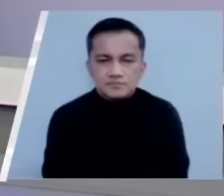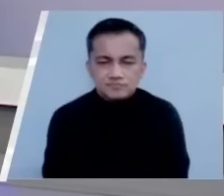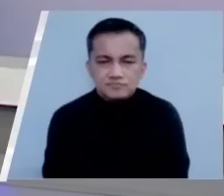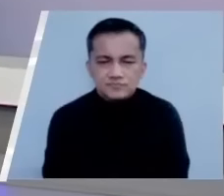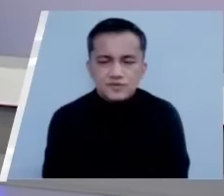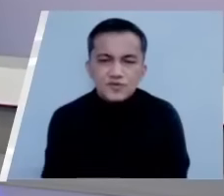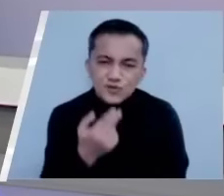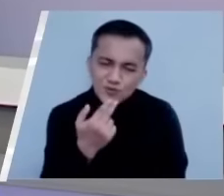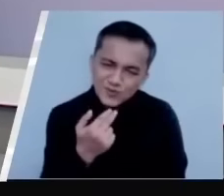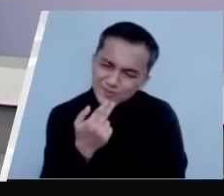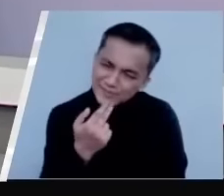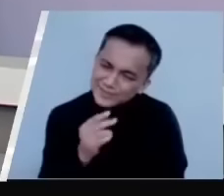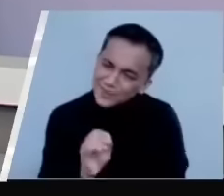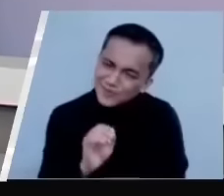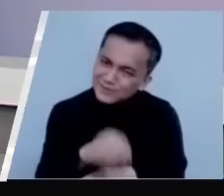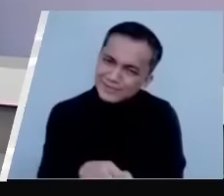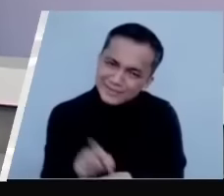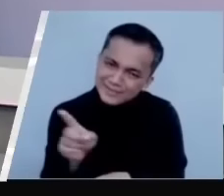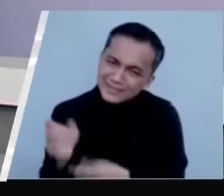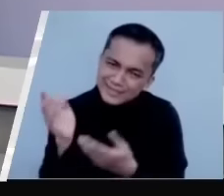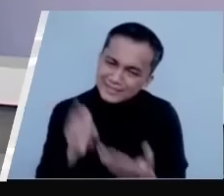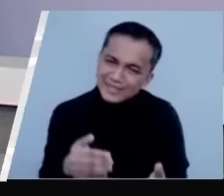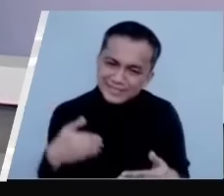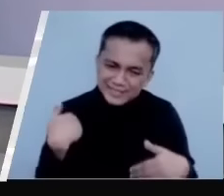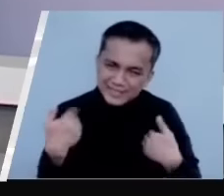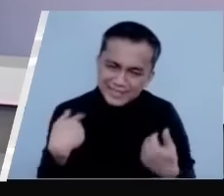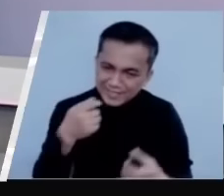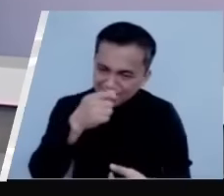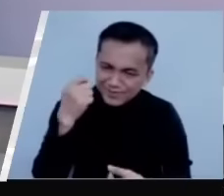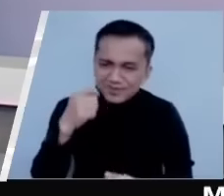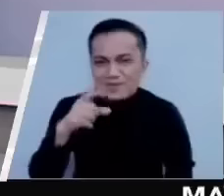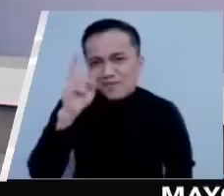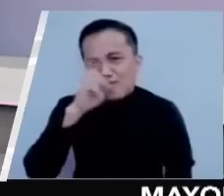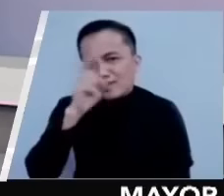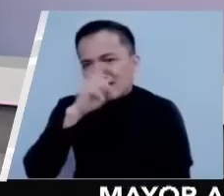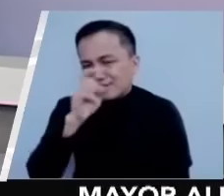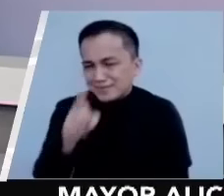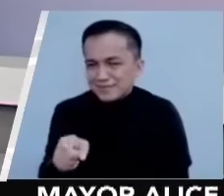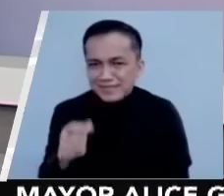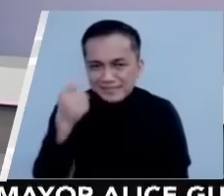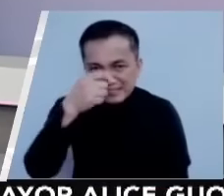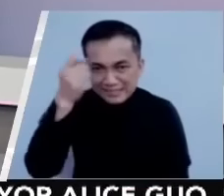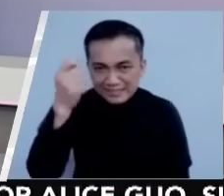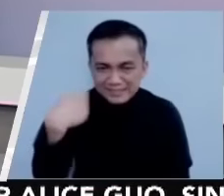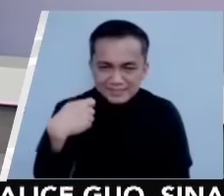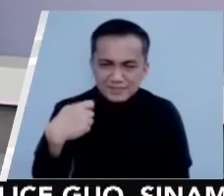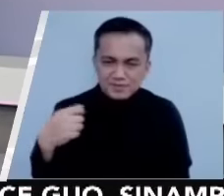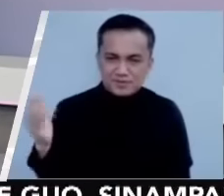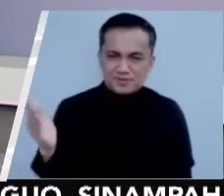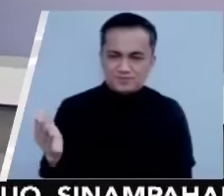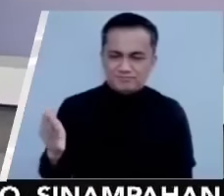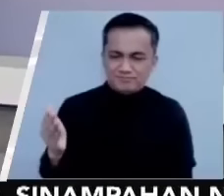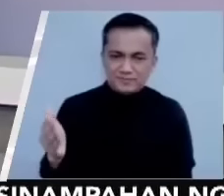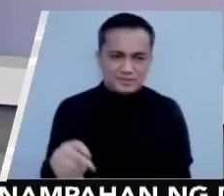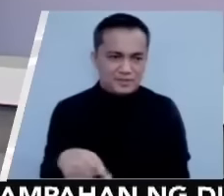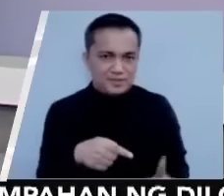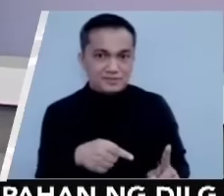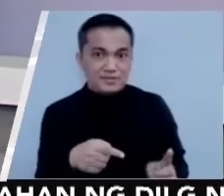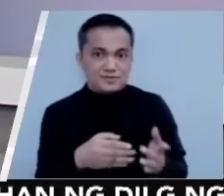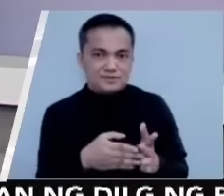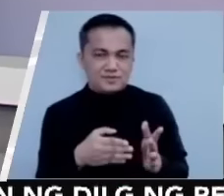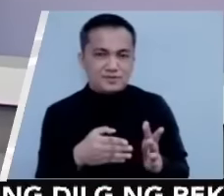Campus Overload ang hati ng ilang young graduates na bibong-bibo sa kanilang graduation speech. At ang isang estudyante,